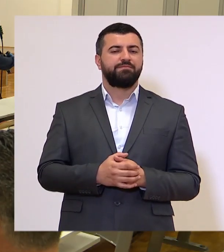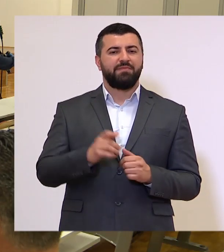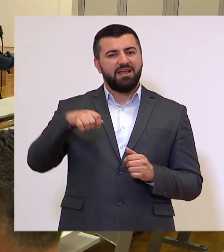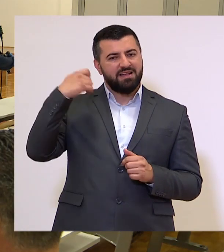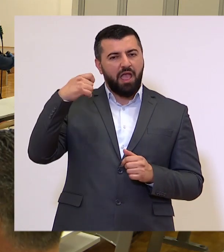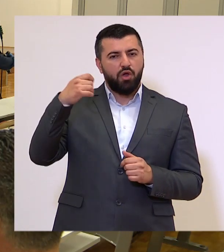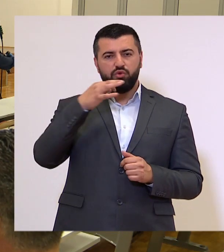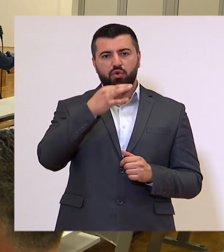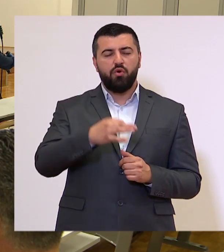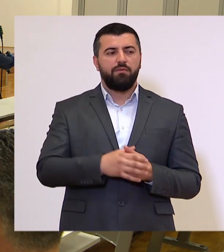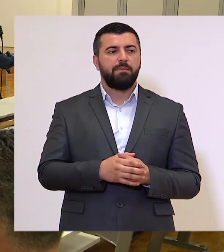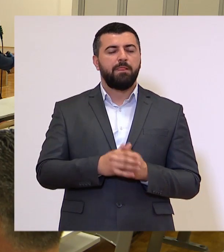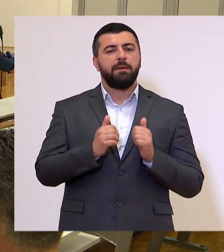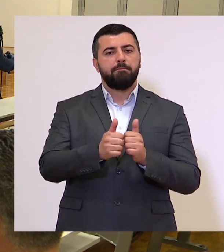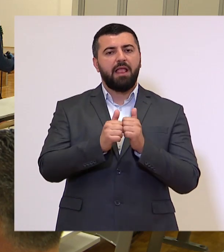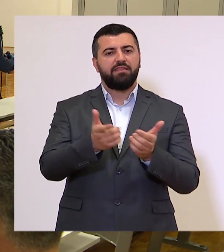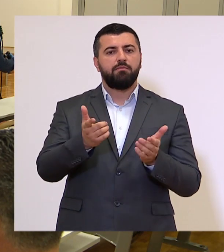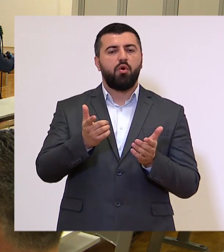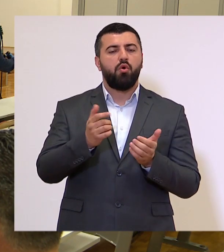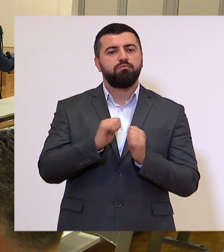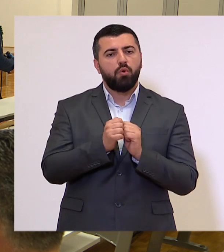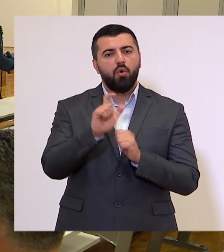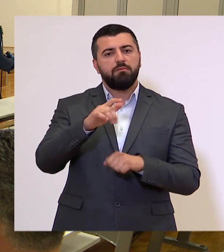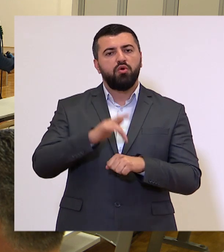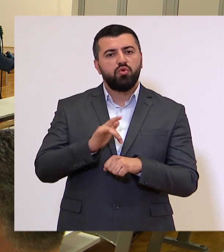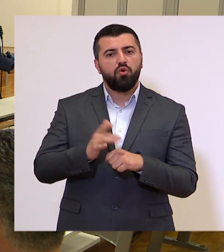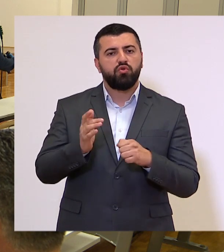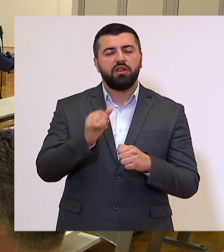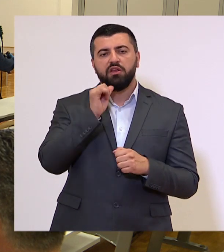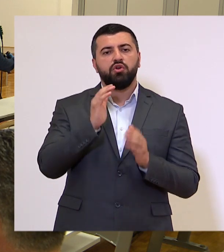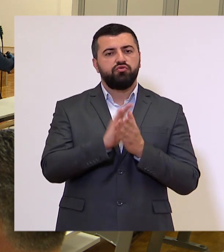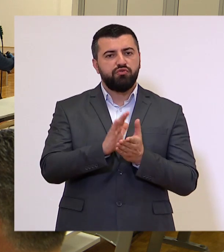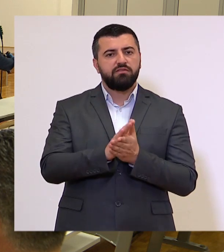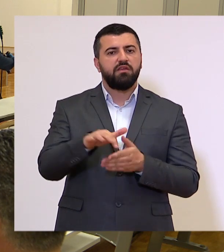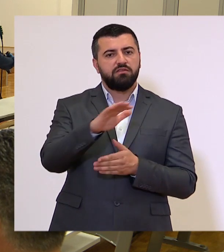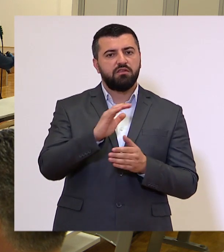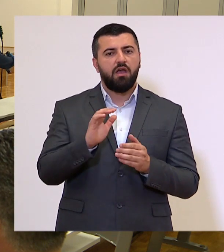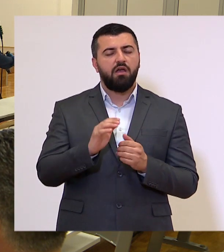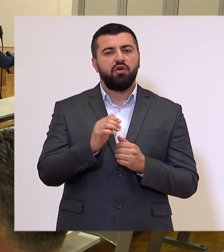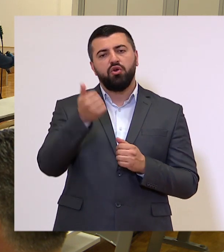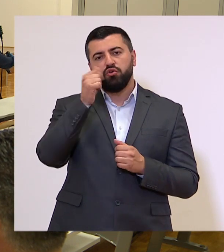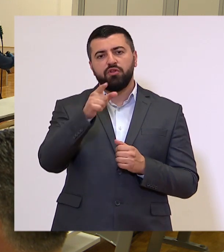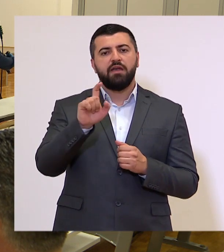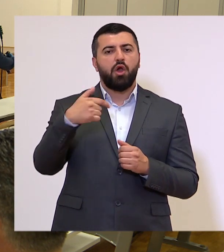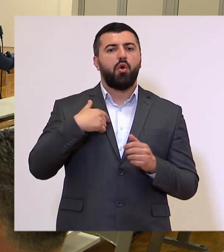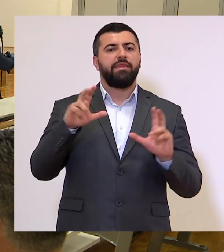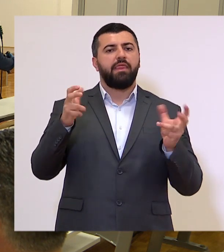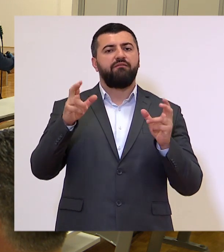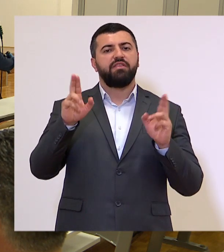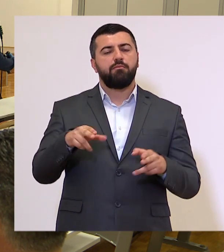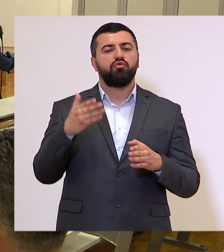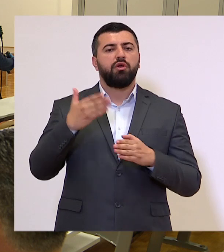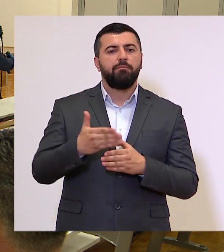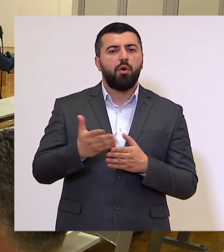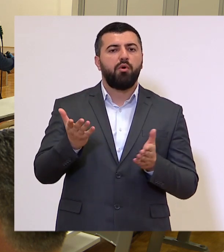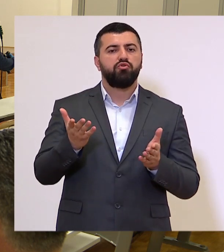Drugačija radio stanica. Pratimo trud i žrtvu medicinskih radnika i čestitamo im na tome. Šta mi kao mediji možemo dodatno